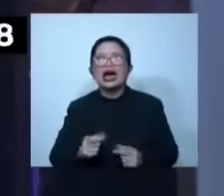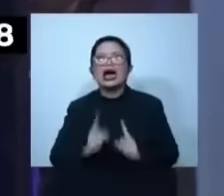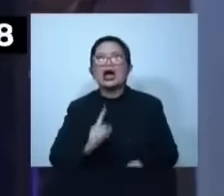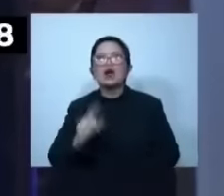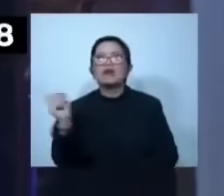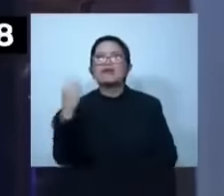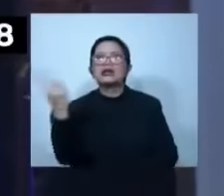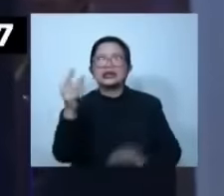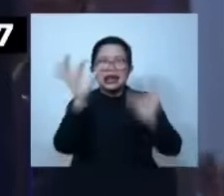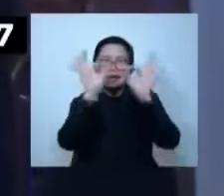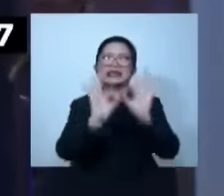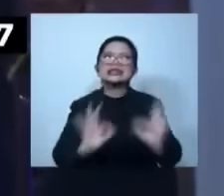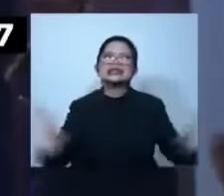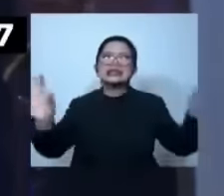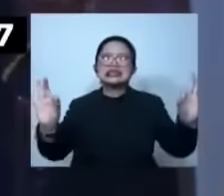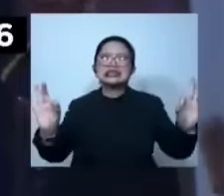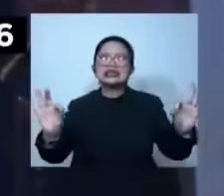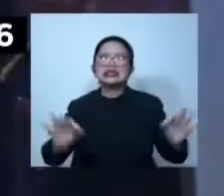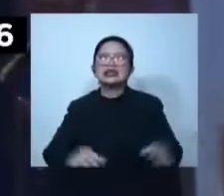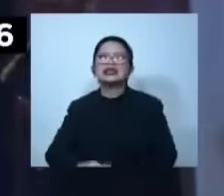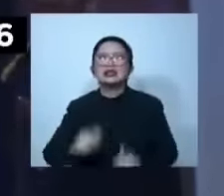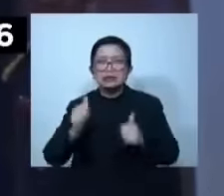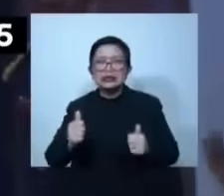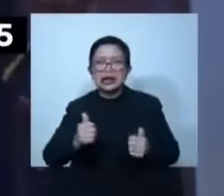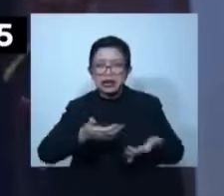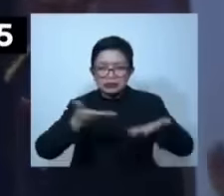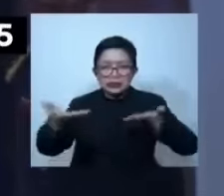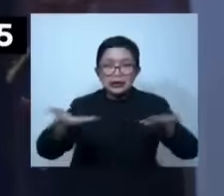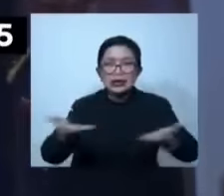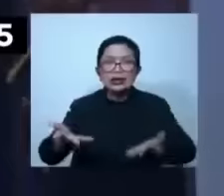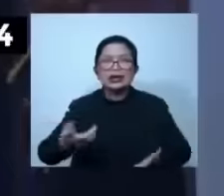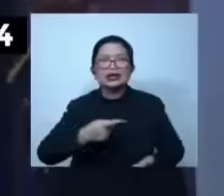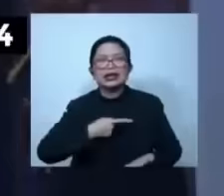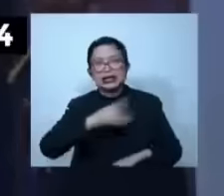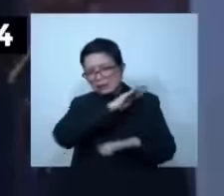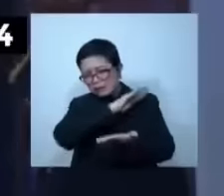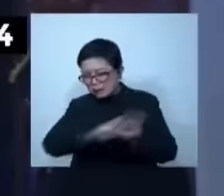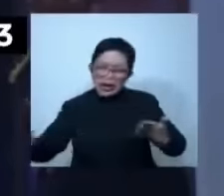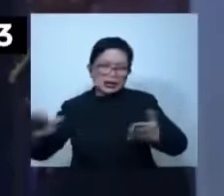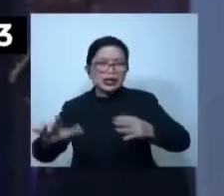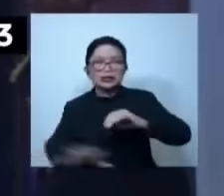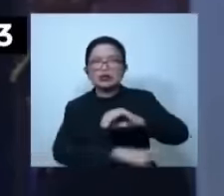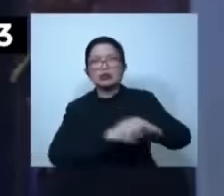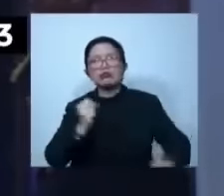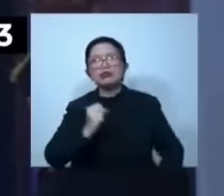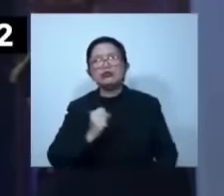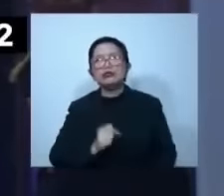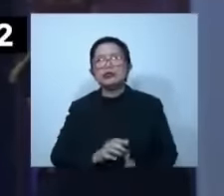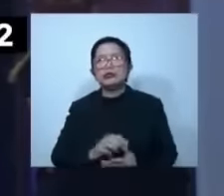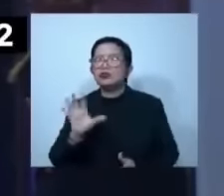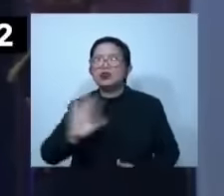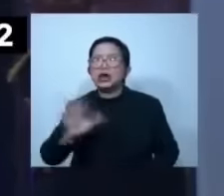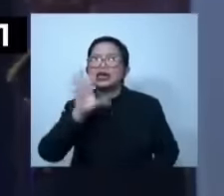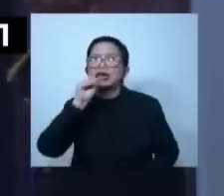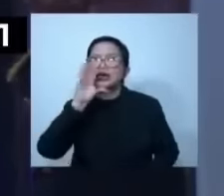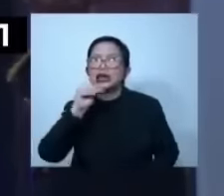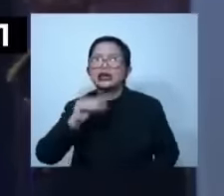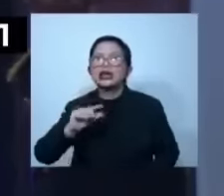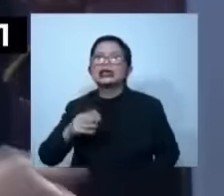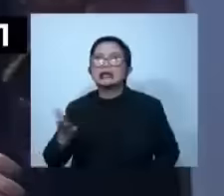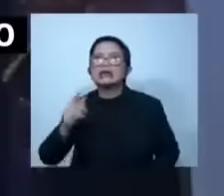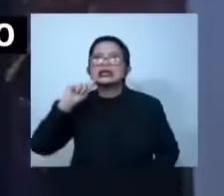bersih. Pemerintahannya bisa akomodatif. Dan kita sikat korupsi itu tidak dengan kata-kata, dengan